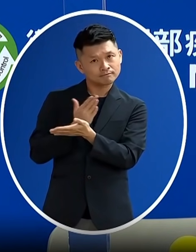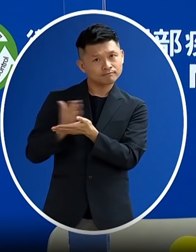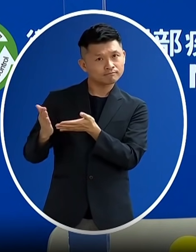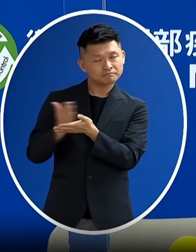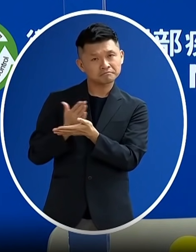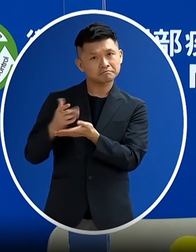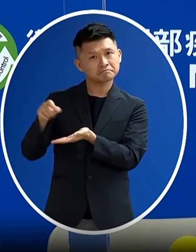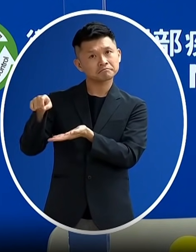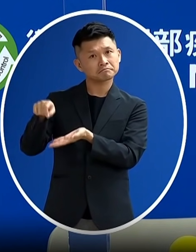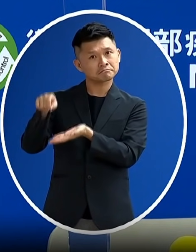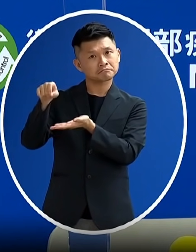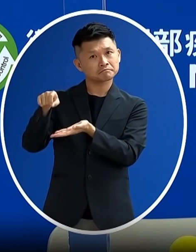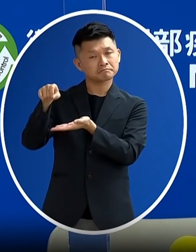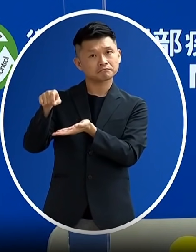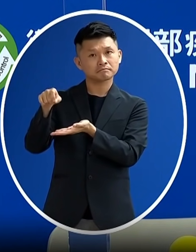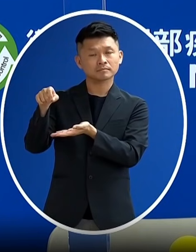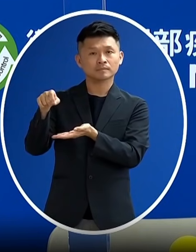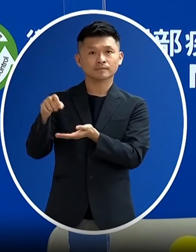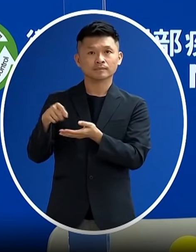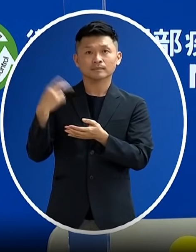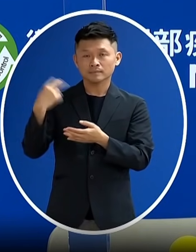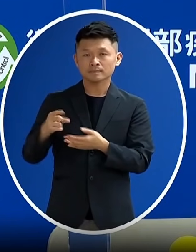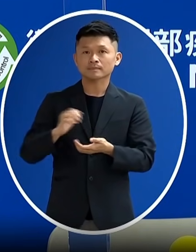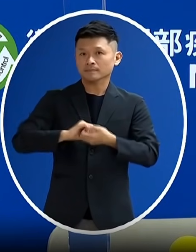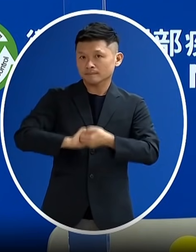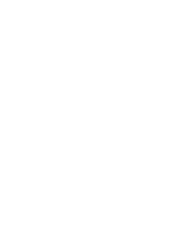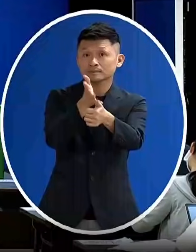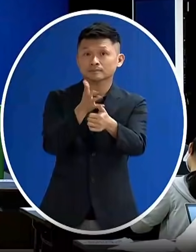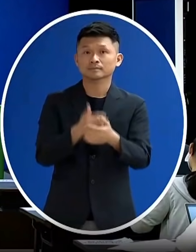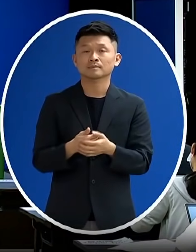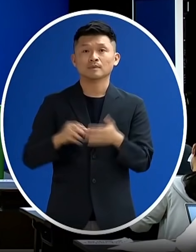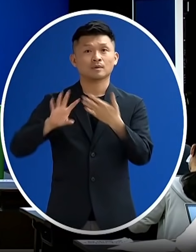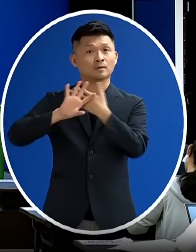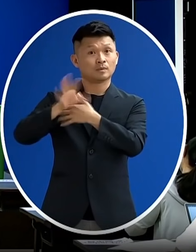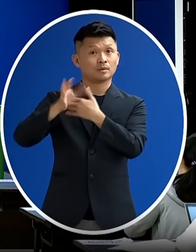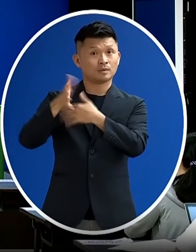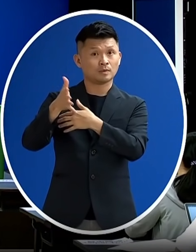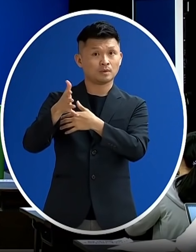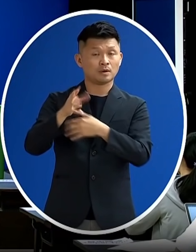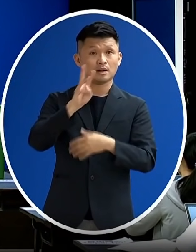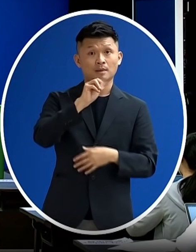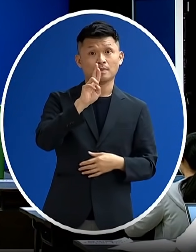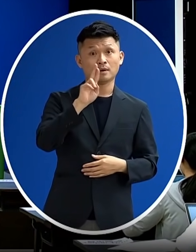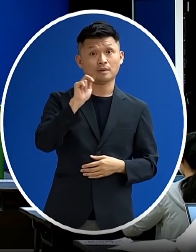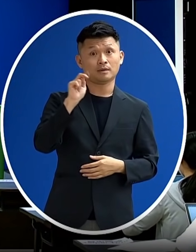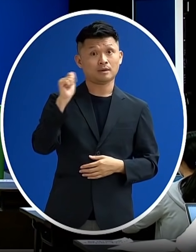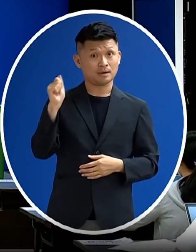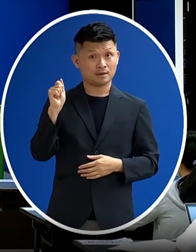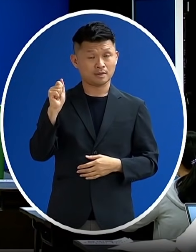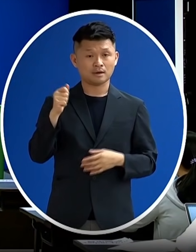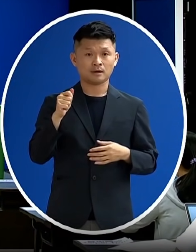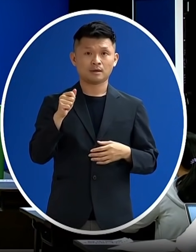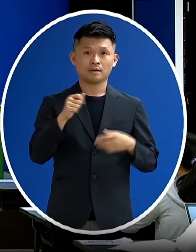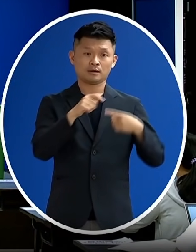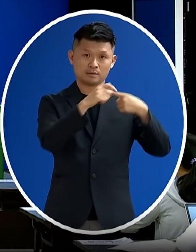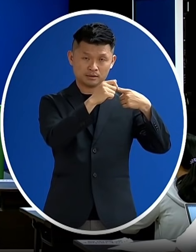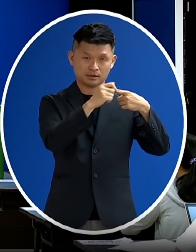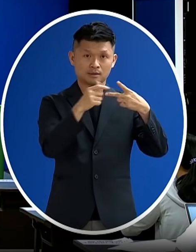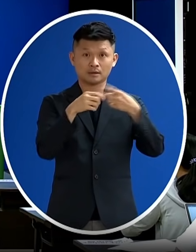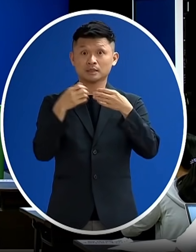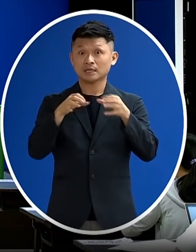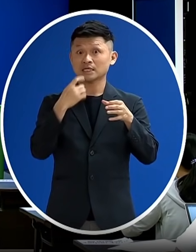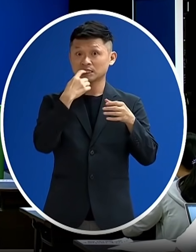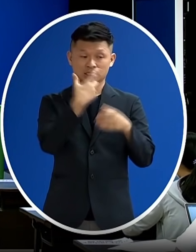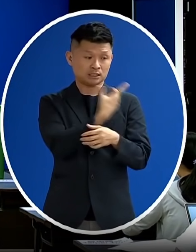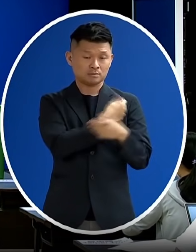跟建议，才来做好这样的一个施打疫苗的策略。 国外有采取 mRNA 疫苗混打蛋白疫苗这样的施打方式吗？